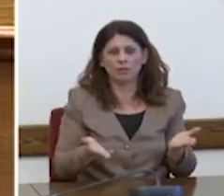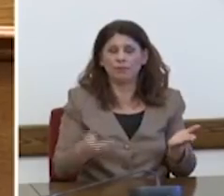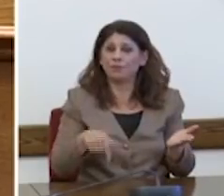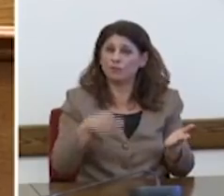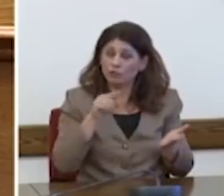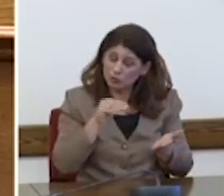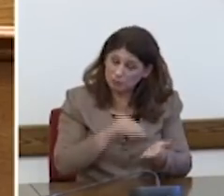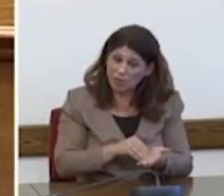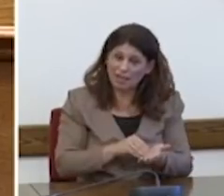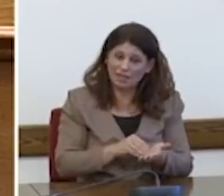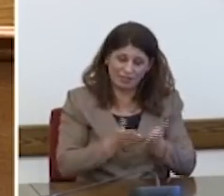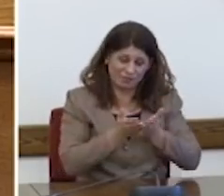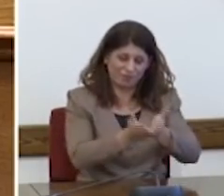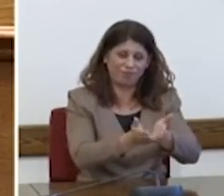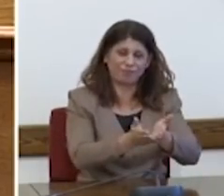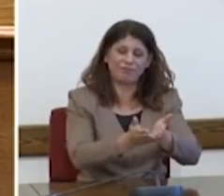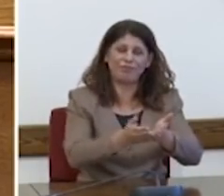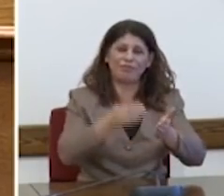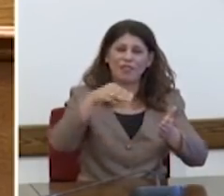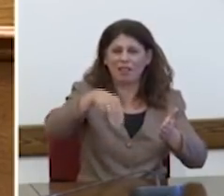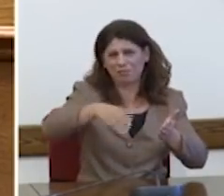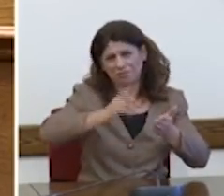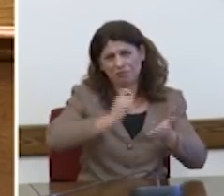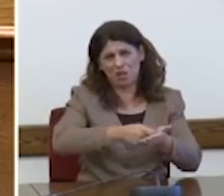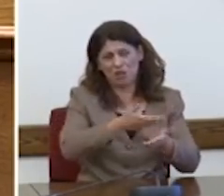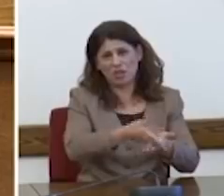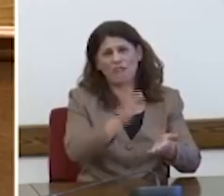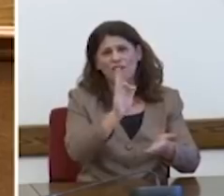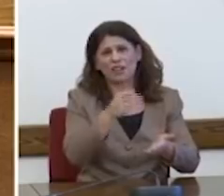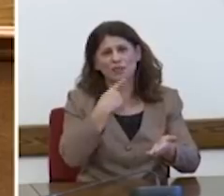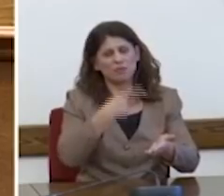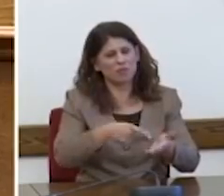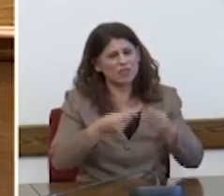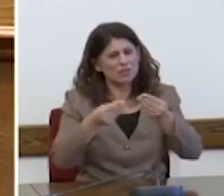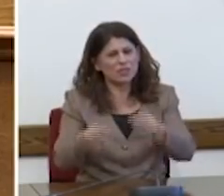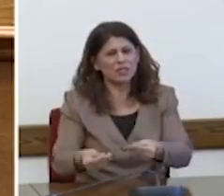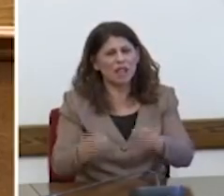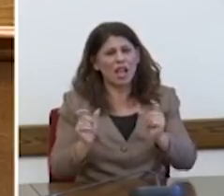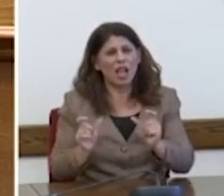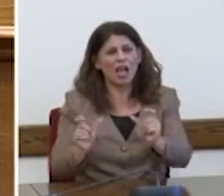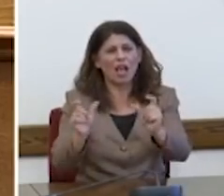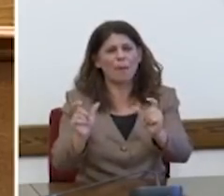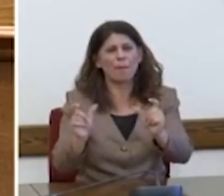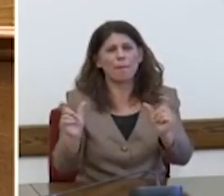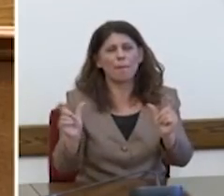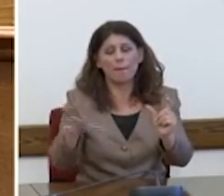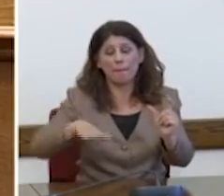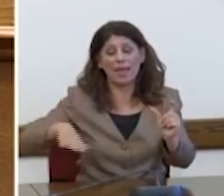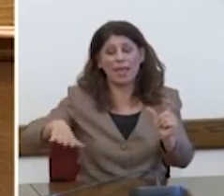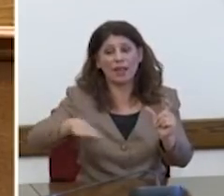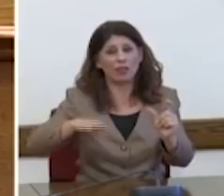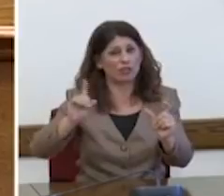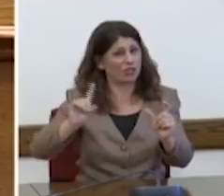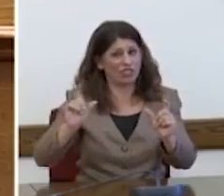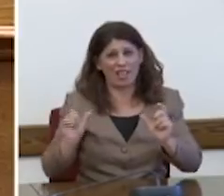για τις φρεγάτες Μπελαρά, που όπως λένε και οι ειδικοί στρατιωτικοί, παρέχουν άμυνα περιοχής και όχι